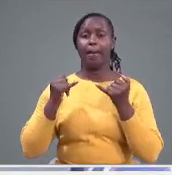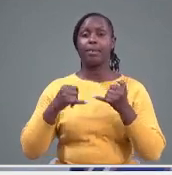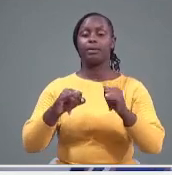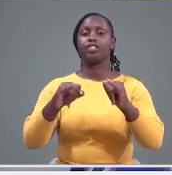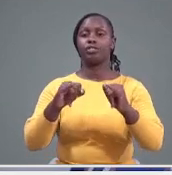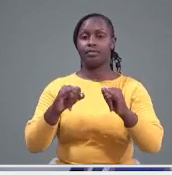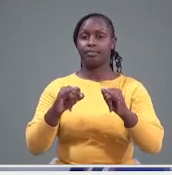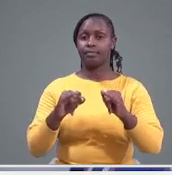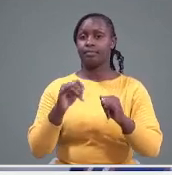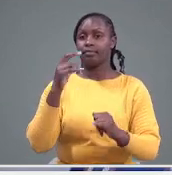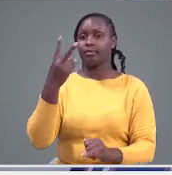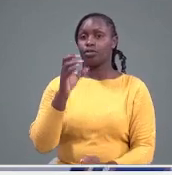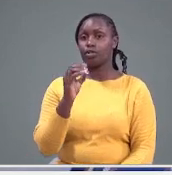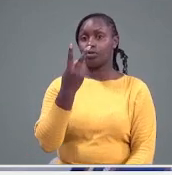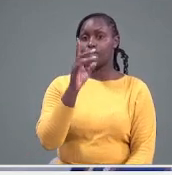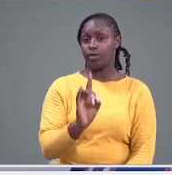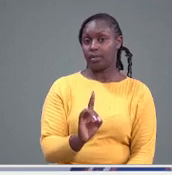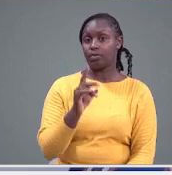of the